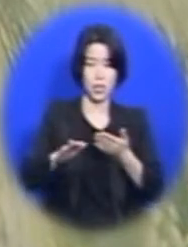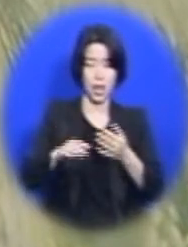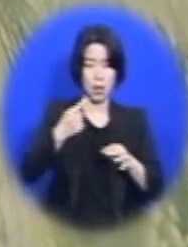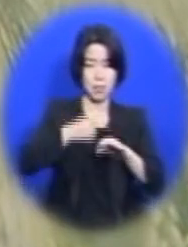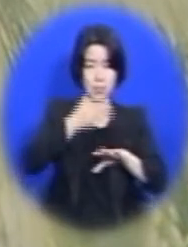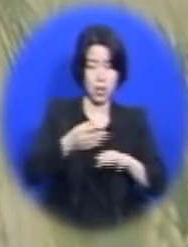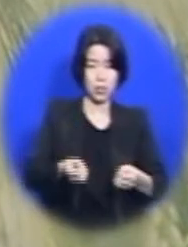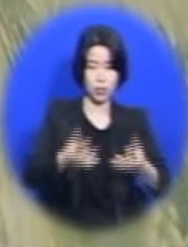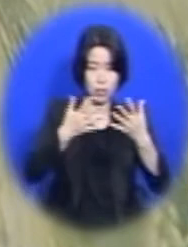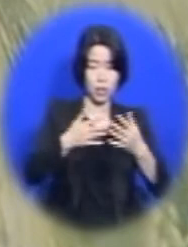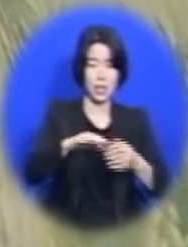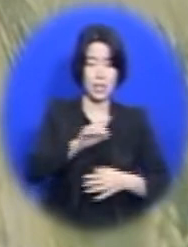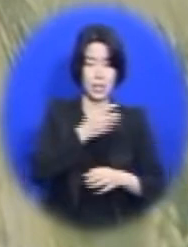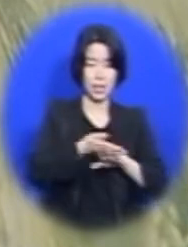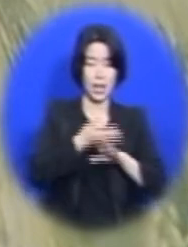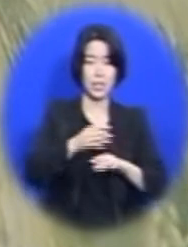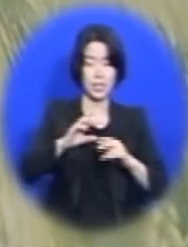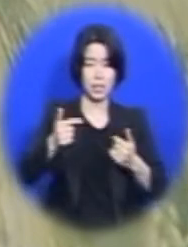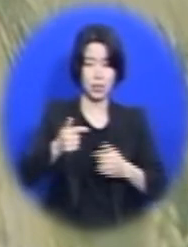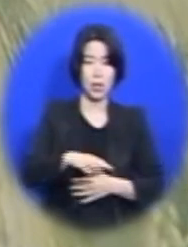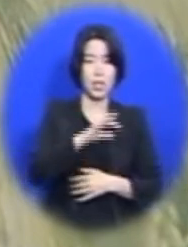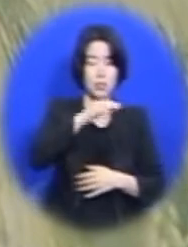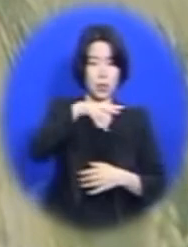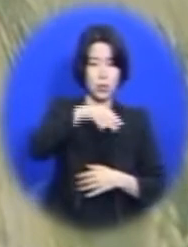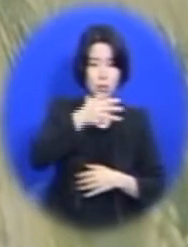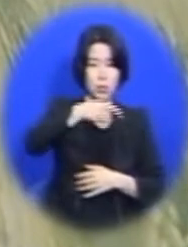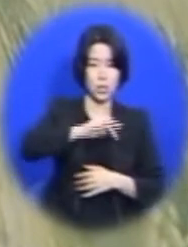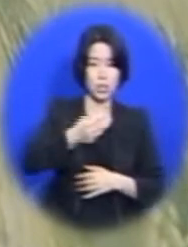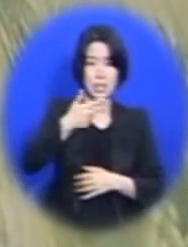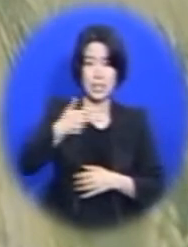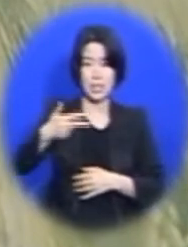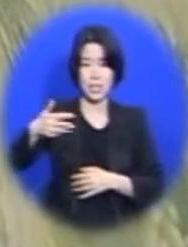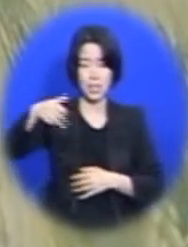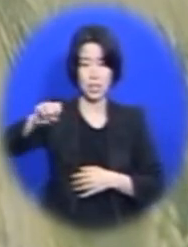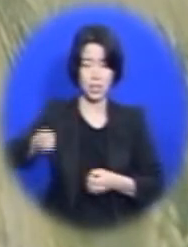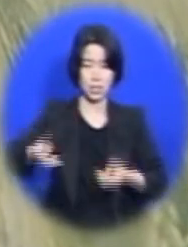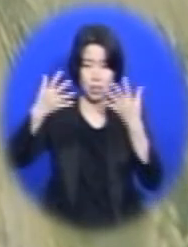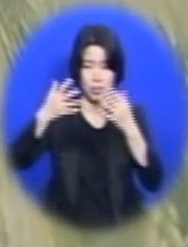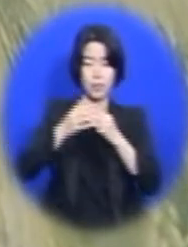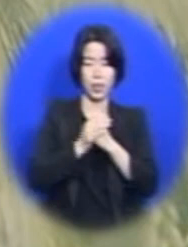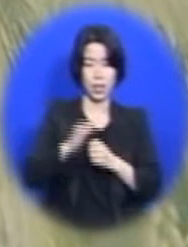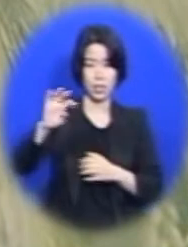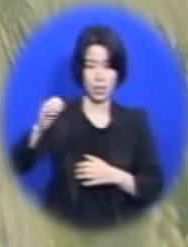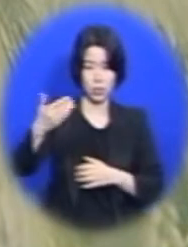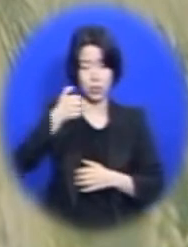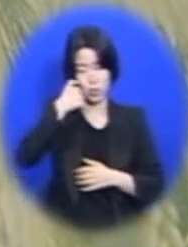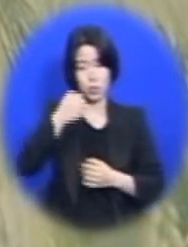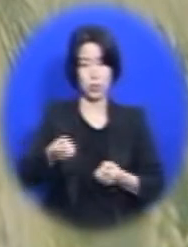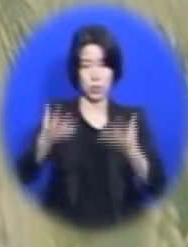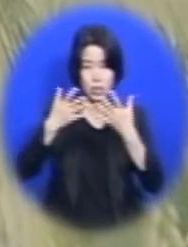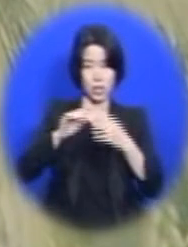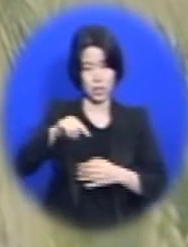가지가 있는데 초실절, 칠칠절, 그리고 오순절이에요. 7 곱하기 7이 49죠. 그 다음